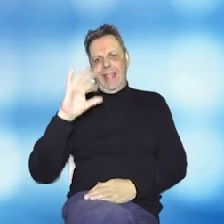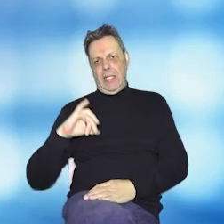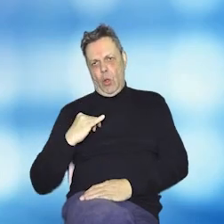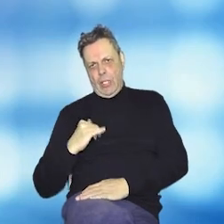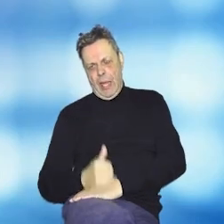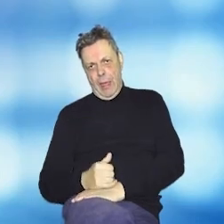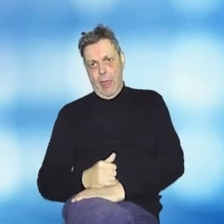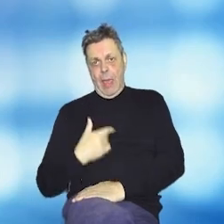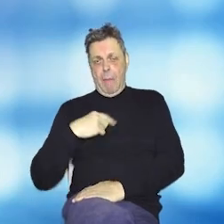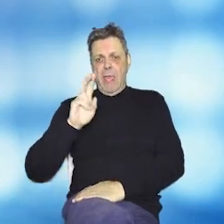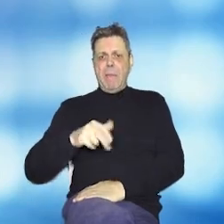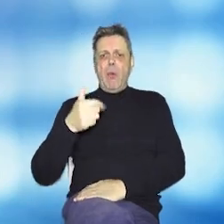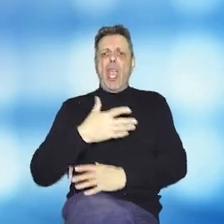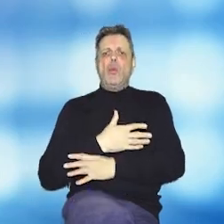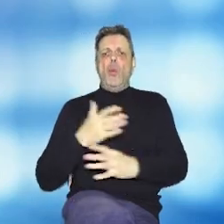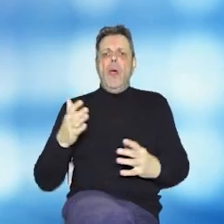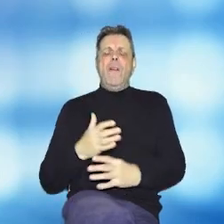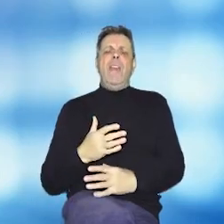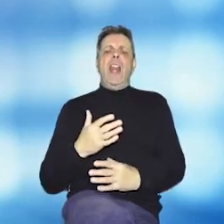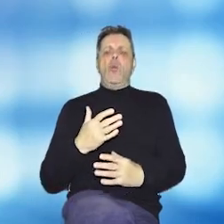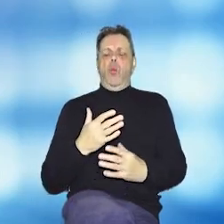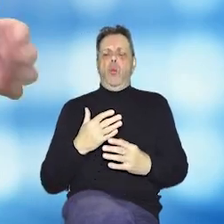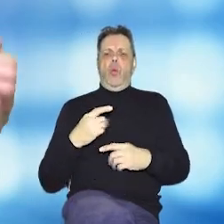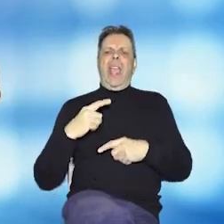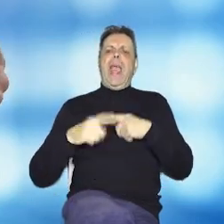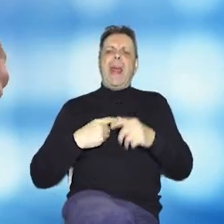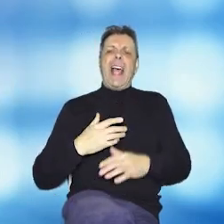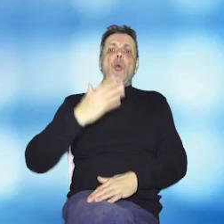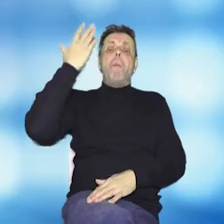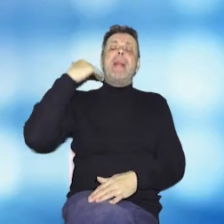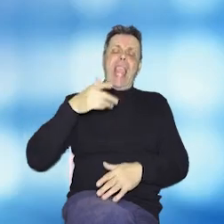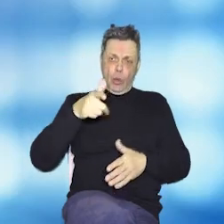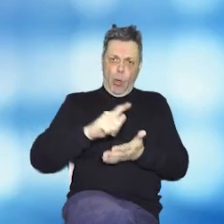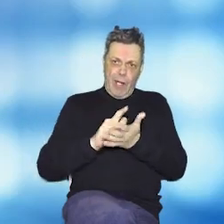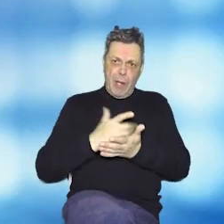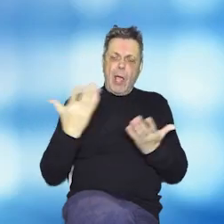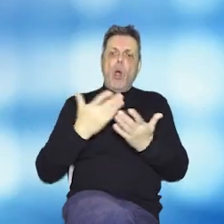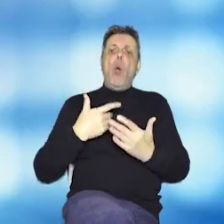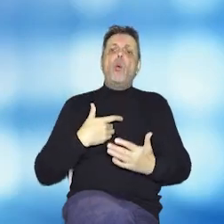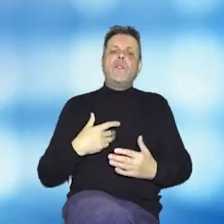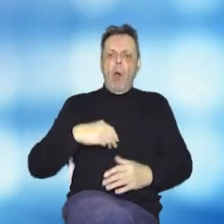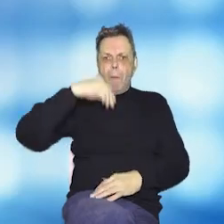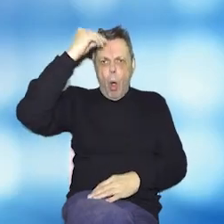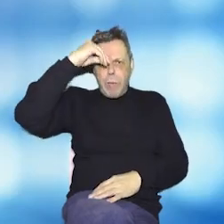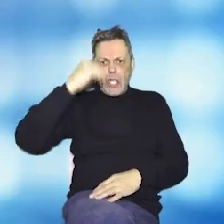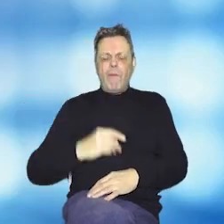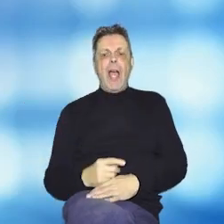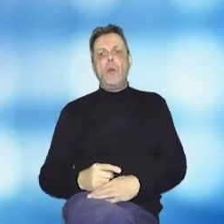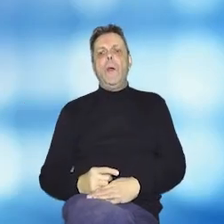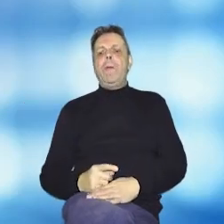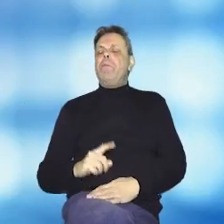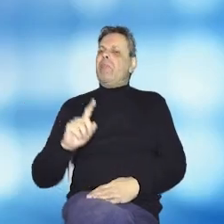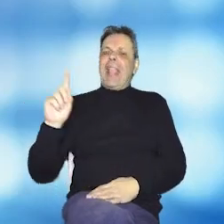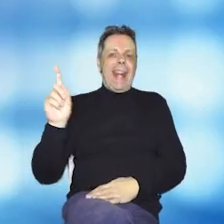godina. Znači, mi imamo jednu veliku brojnu generacije prije toga koje u svom obrazovanju